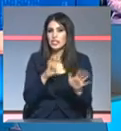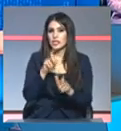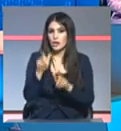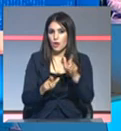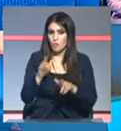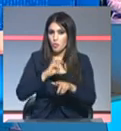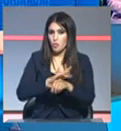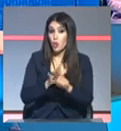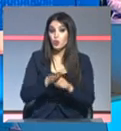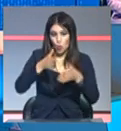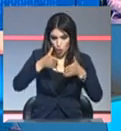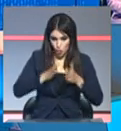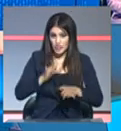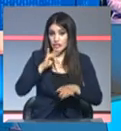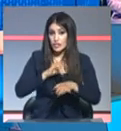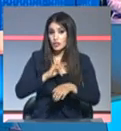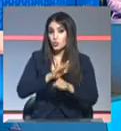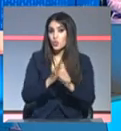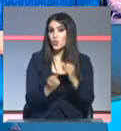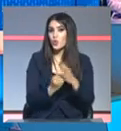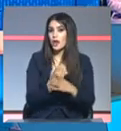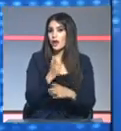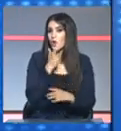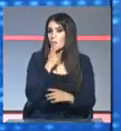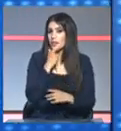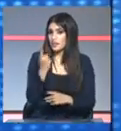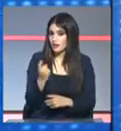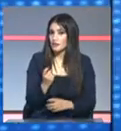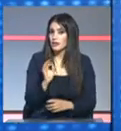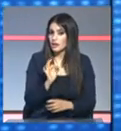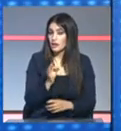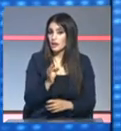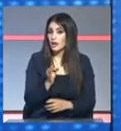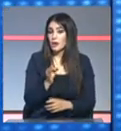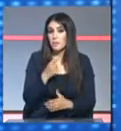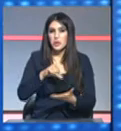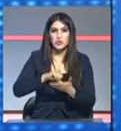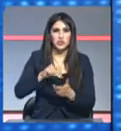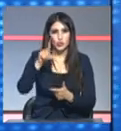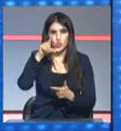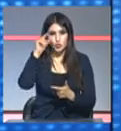معنا متاكدين اللي هما سيلي هذا وانتشرت في عده مناطق الكبرى